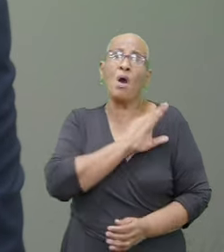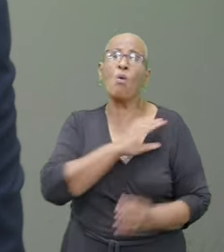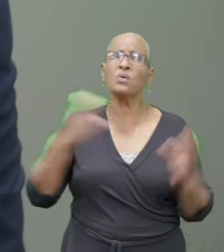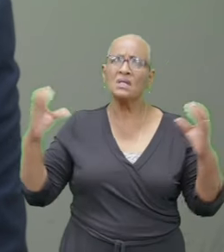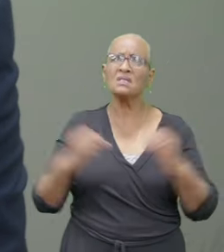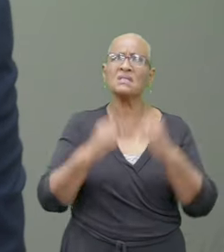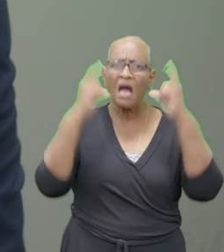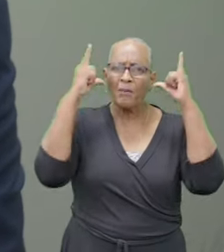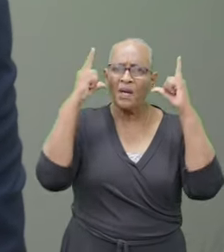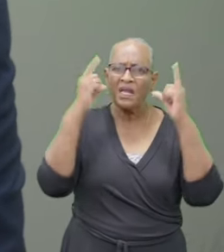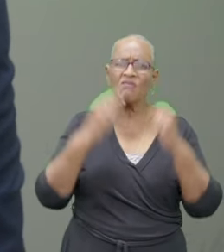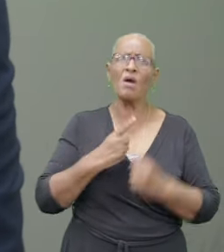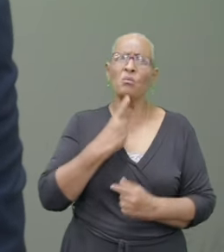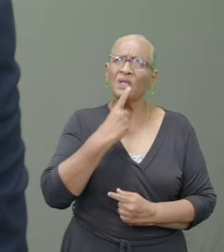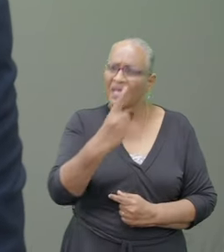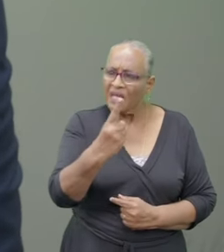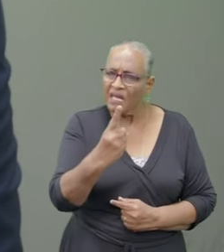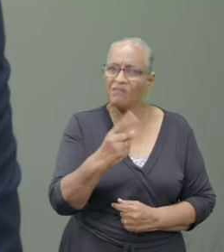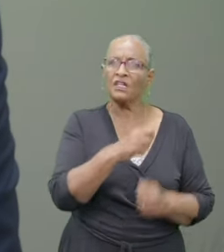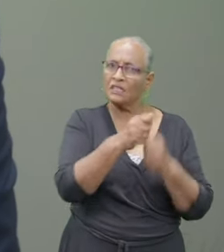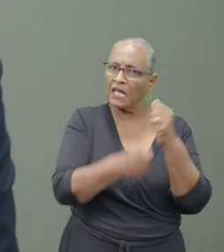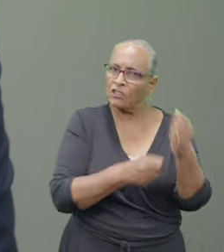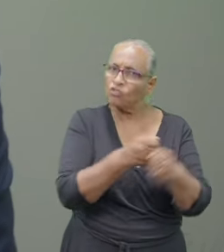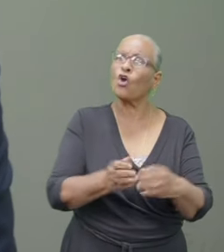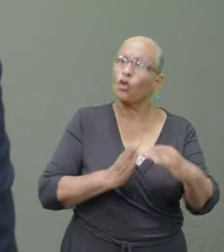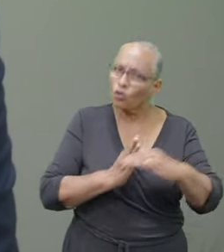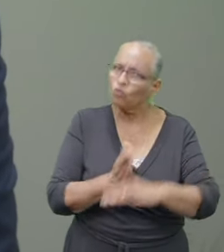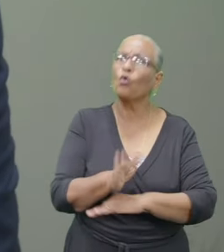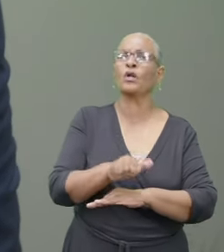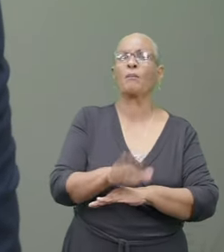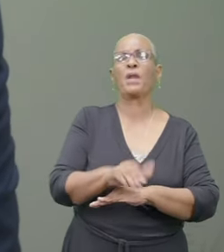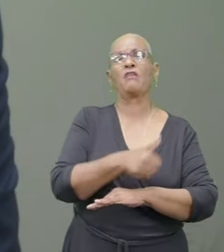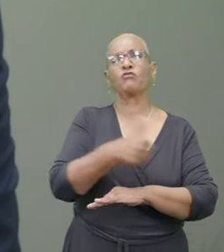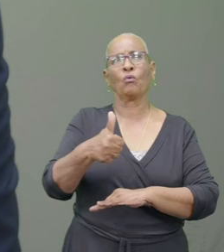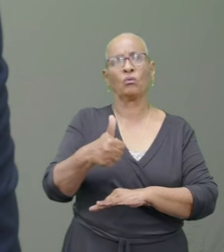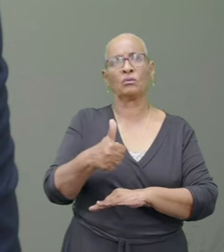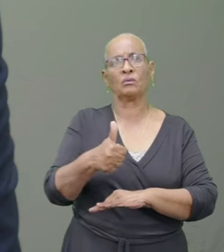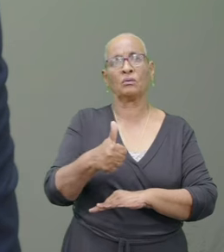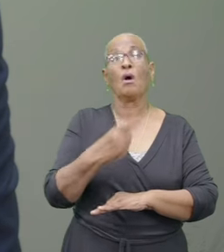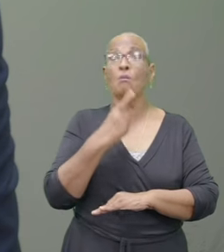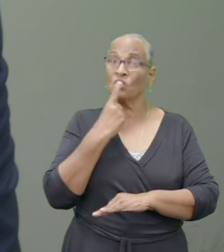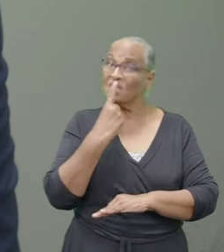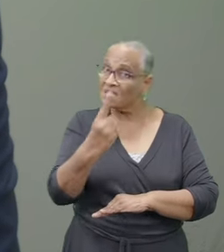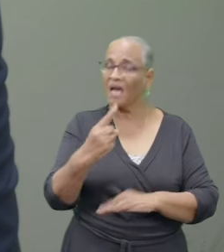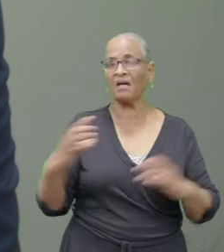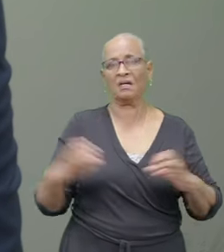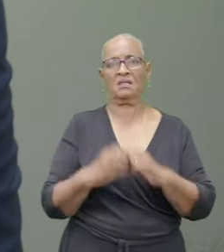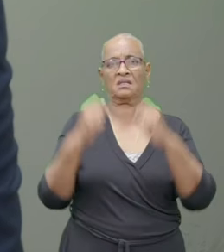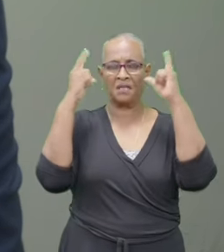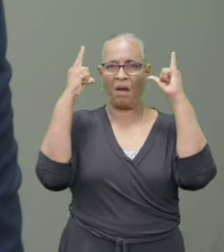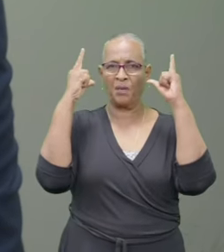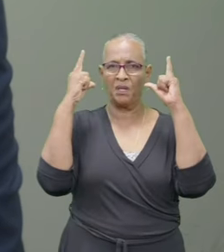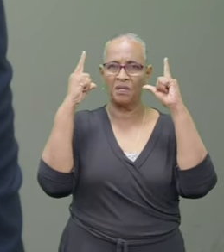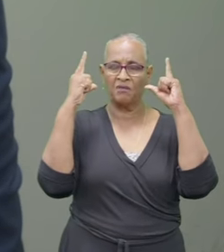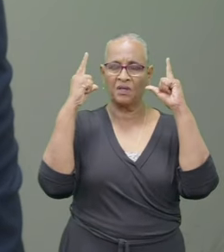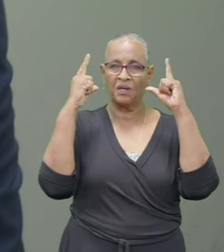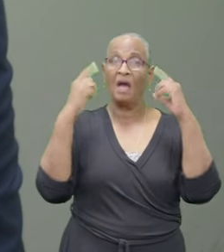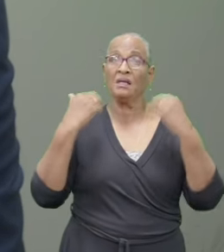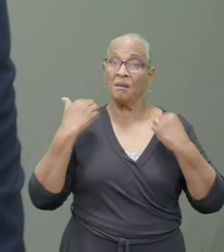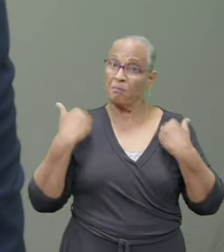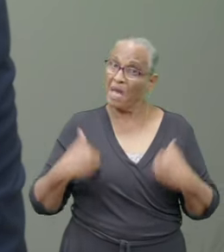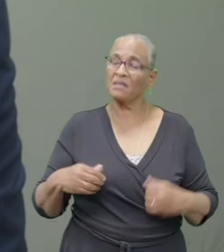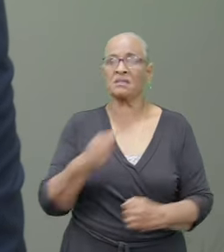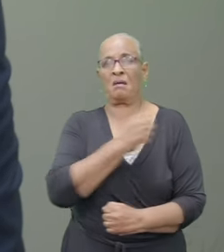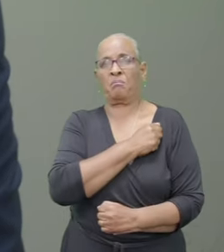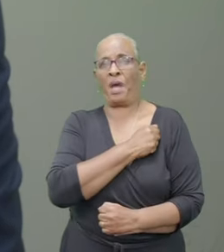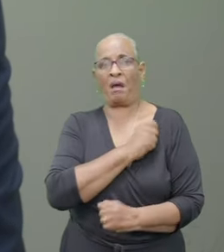dat zorgcontinuïteit aanwezig zal zijn. Dus ik wil dit even benadrukken, omdat ik